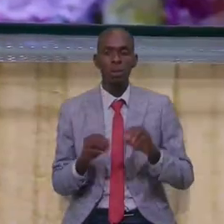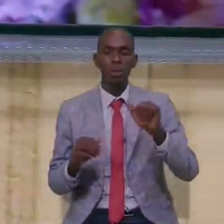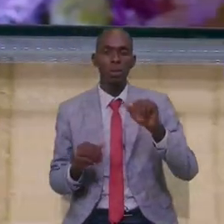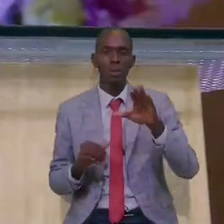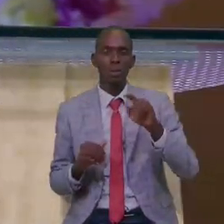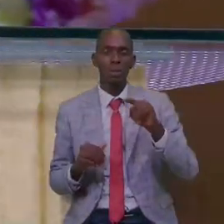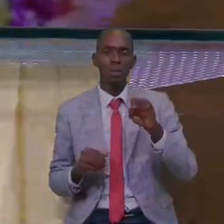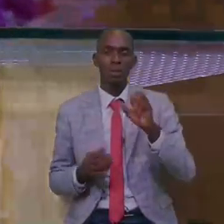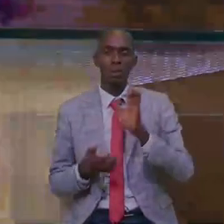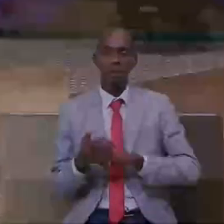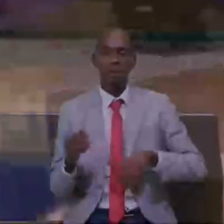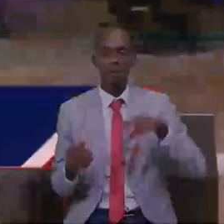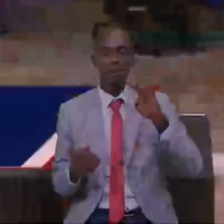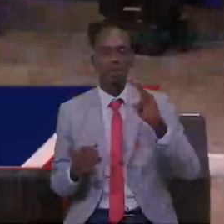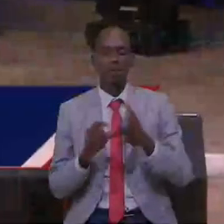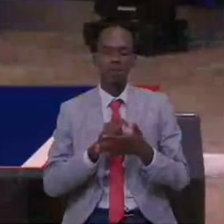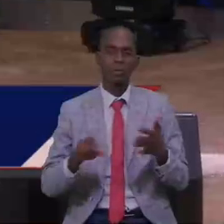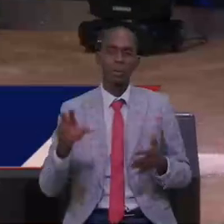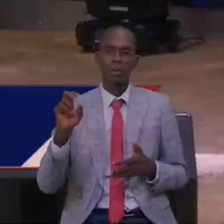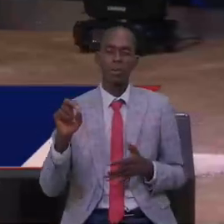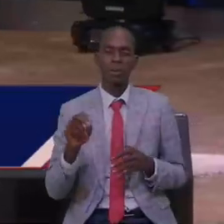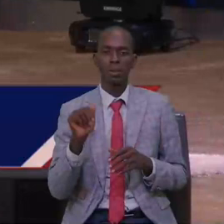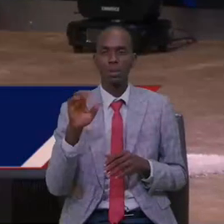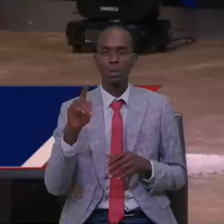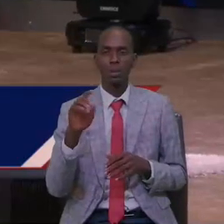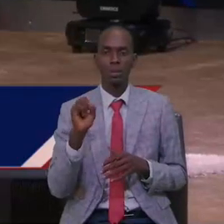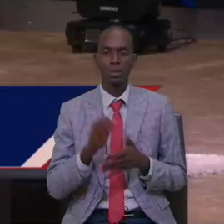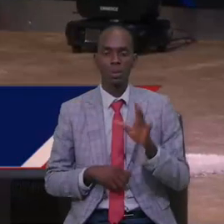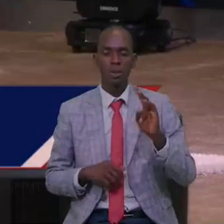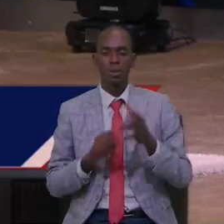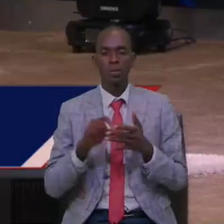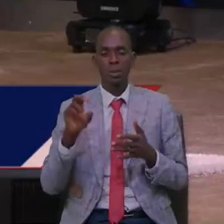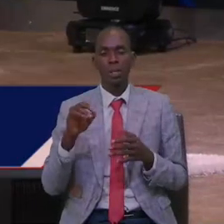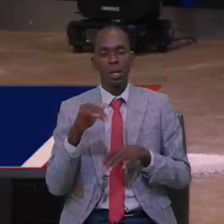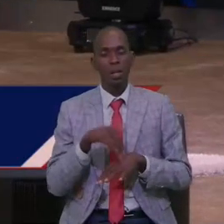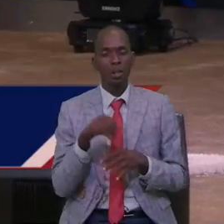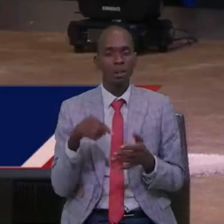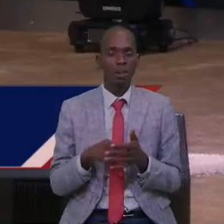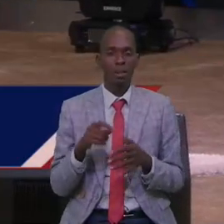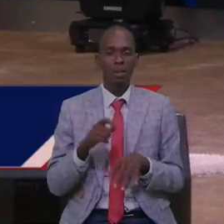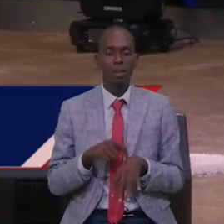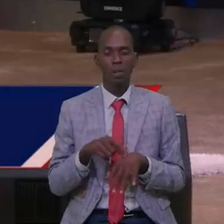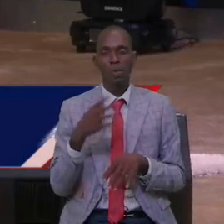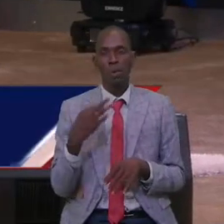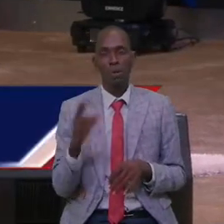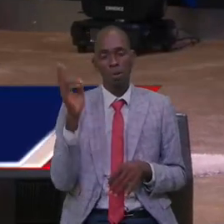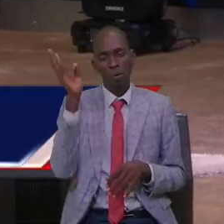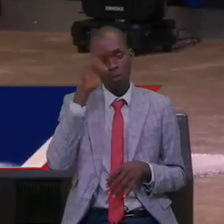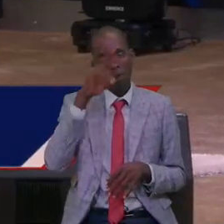17, verset 30. Dieu, sans tenir compte des temps d'ignorance,